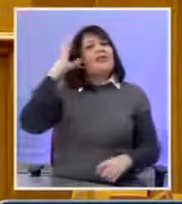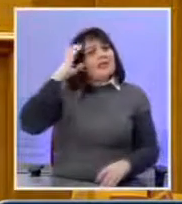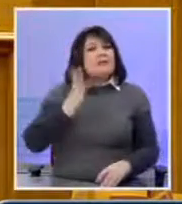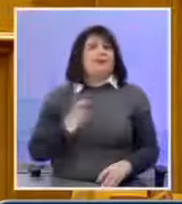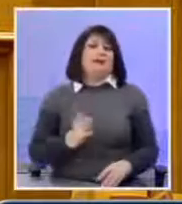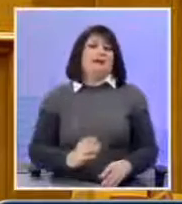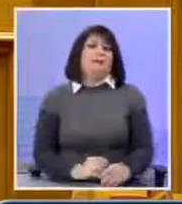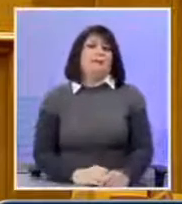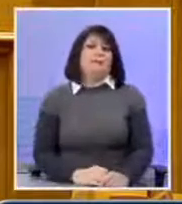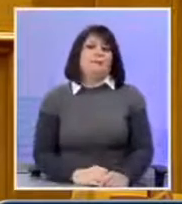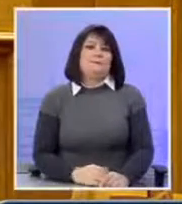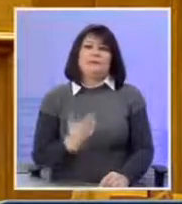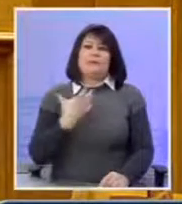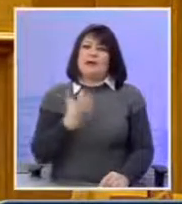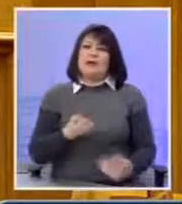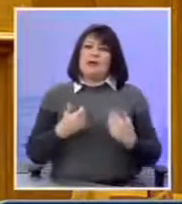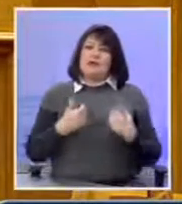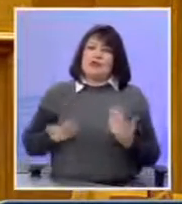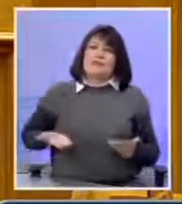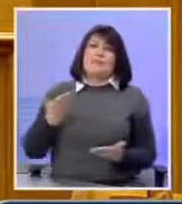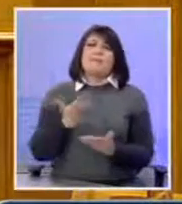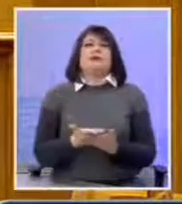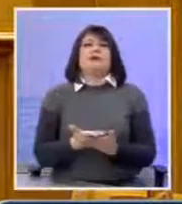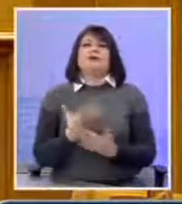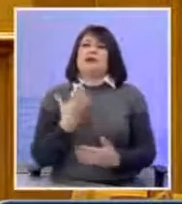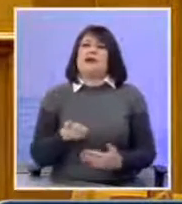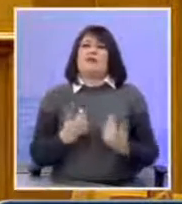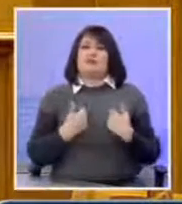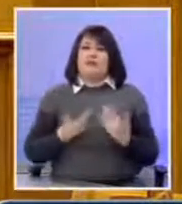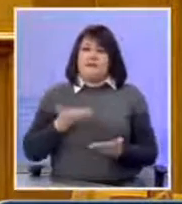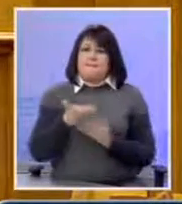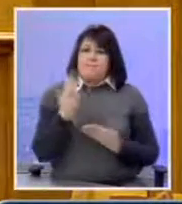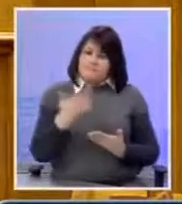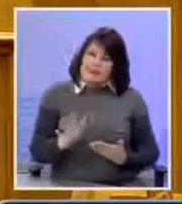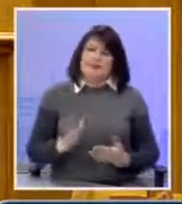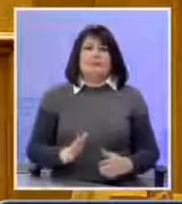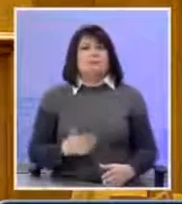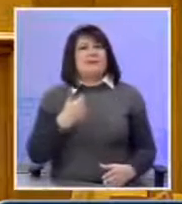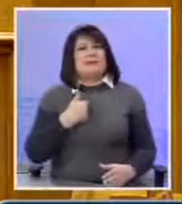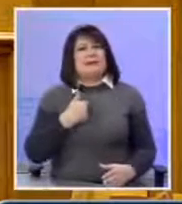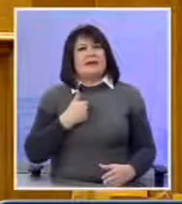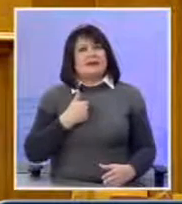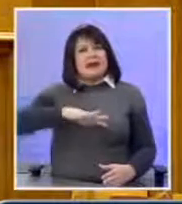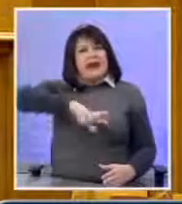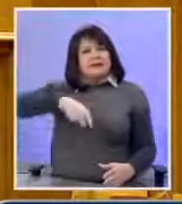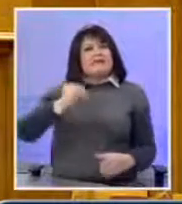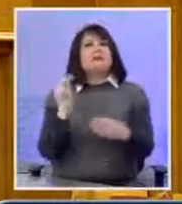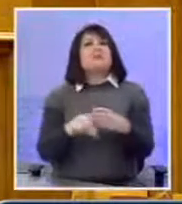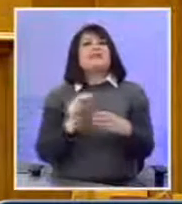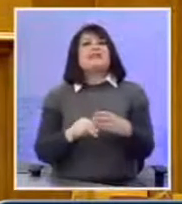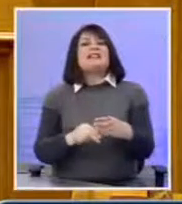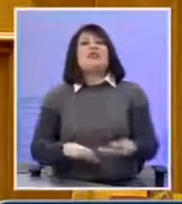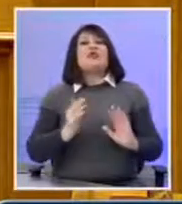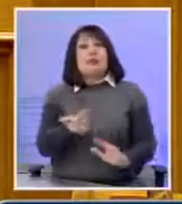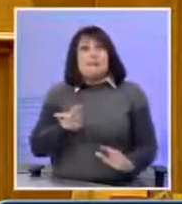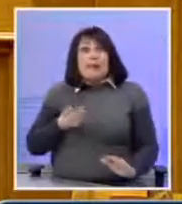εμείς έχουμε πρόταση. Εμείς καταθέσαμε την πρόταση. Εμείς δεν κλέψαμε την ψήφο του λαού. Εμείς καταθέσαμε